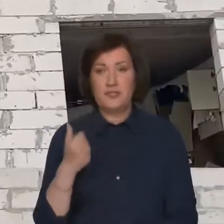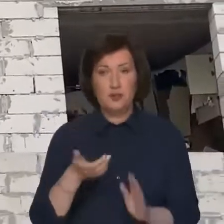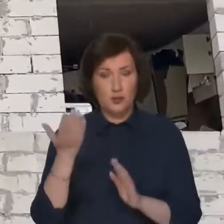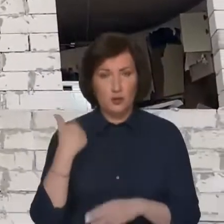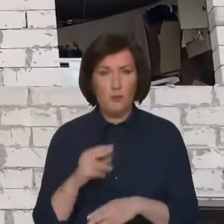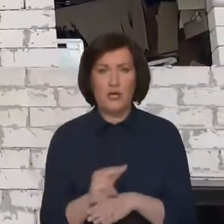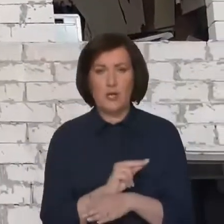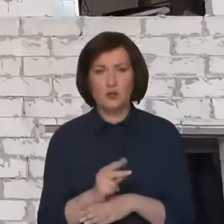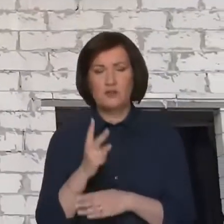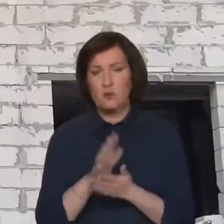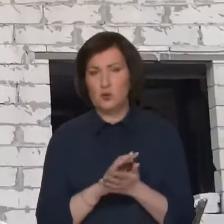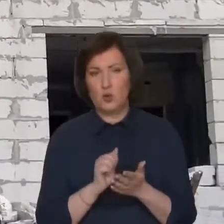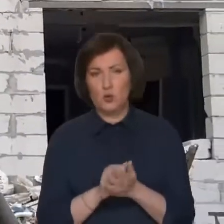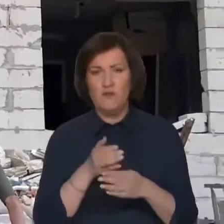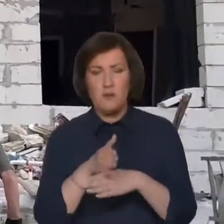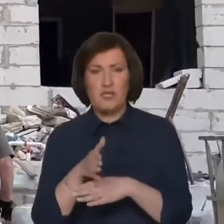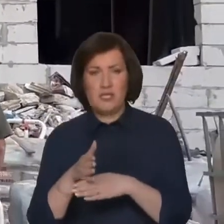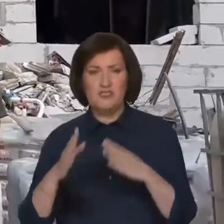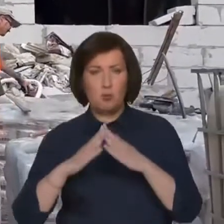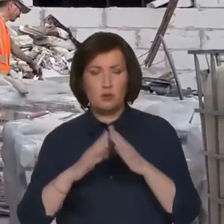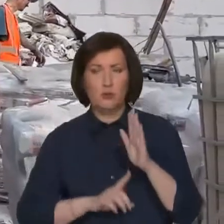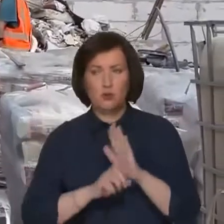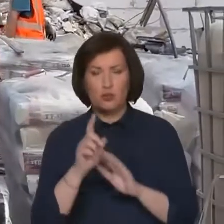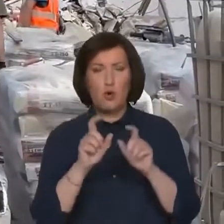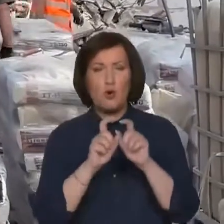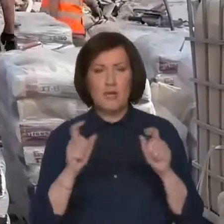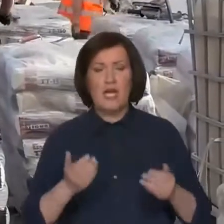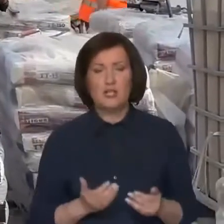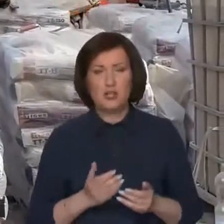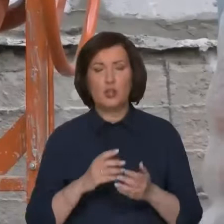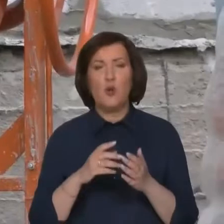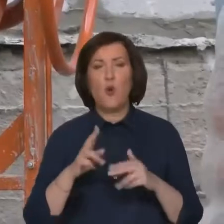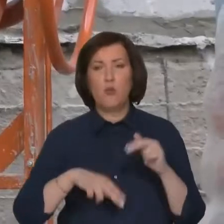тому реконструкцію двох зруйнованих під'їздів будинку почала компанія